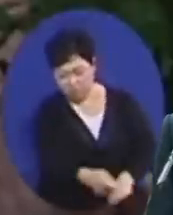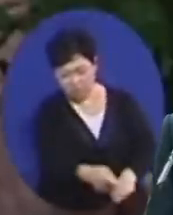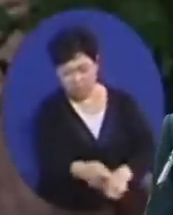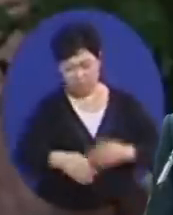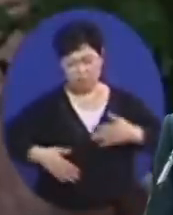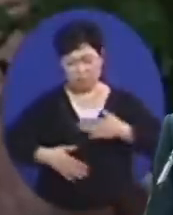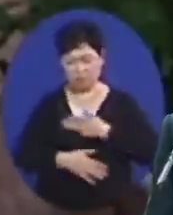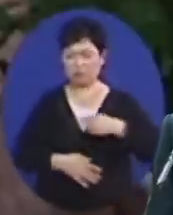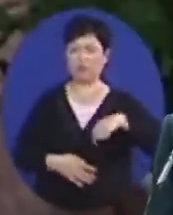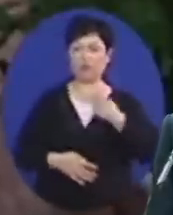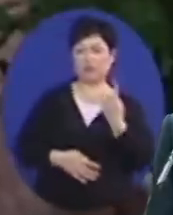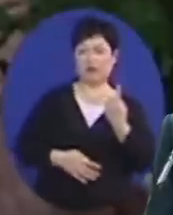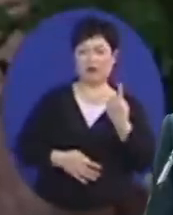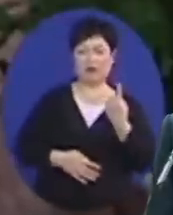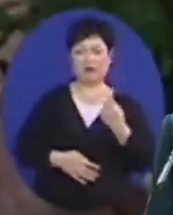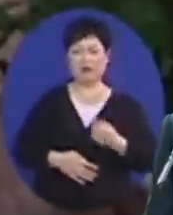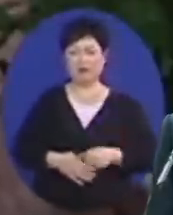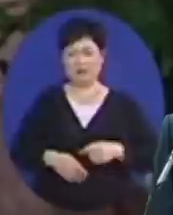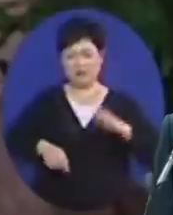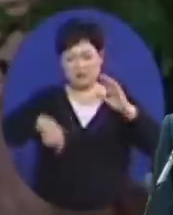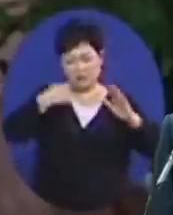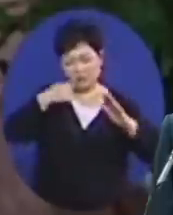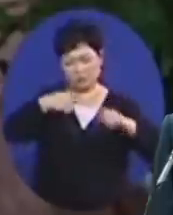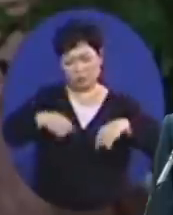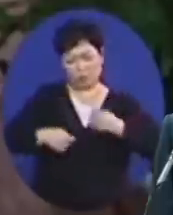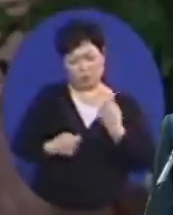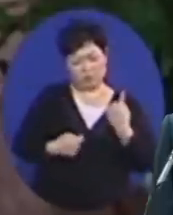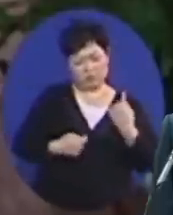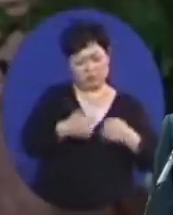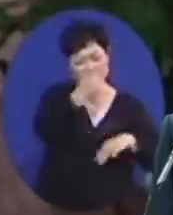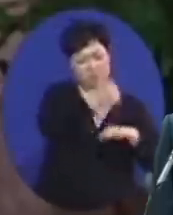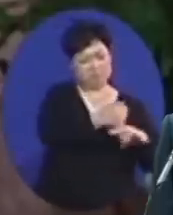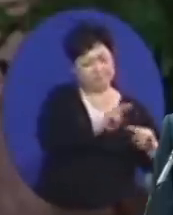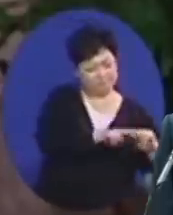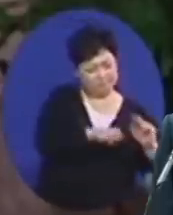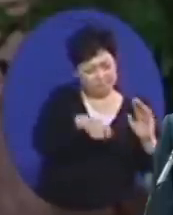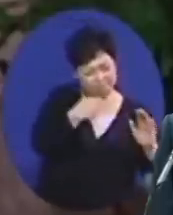목욕도 혼자서 하고 식당에도 혼자 한 구석에 앉아서 밥 먹고 하더니